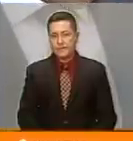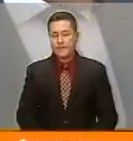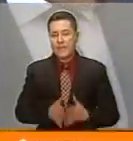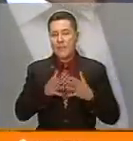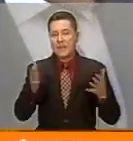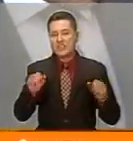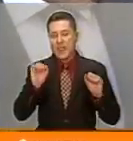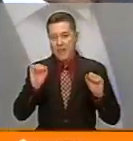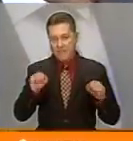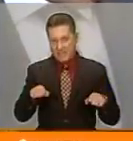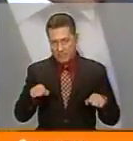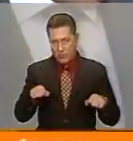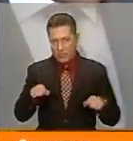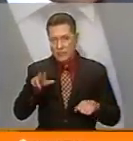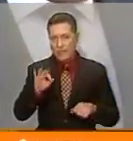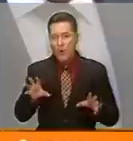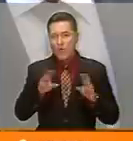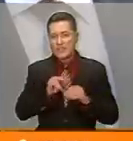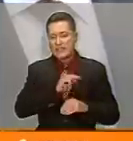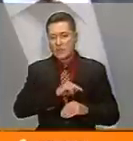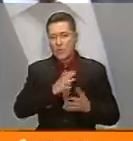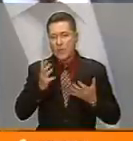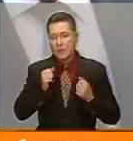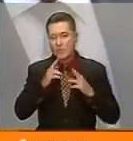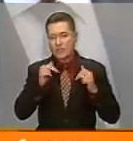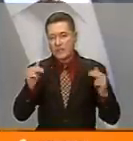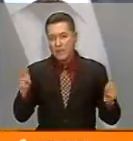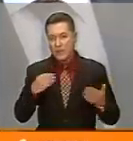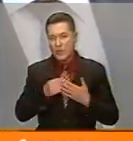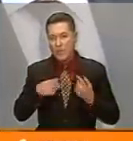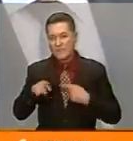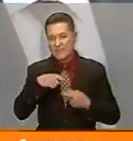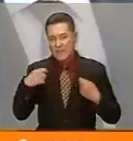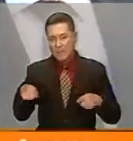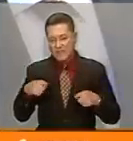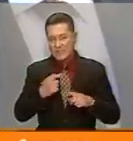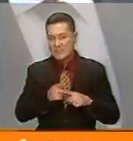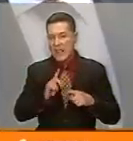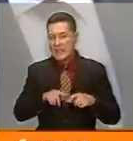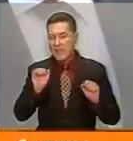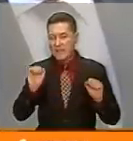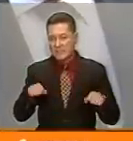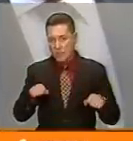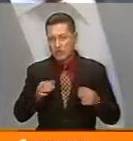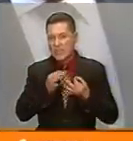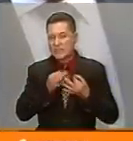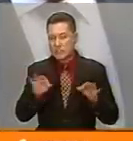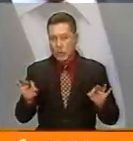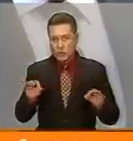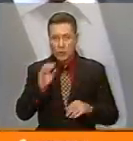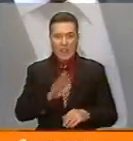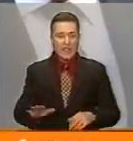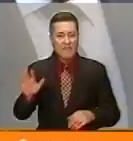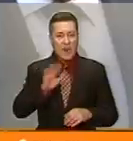Большие возможности по сотрудничеству получит Днепропетровский бизнес. Это возможность и доступа к